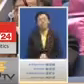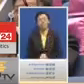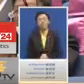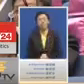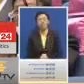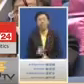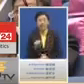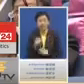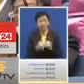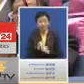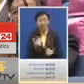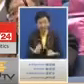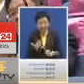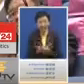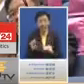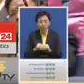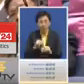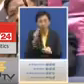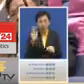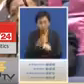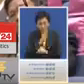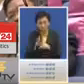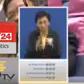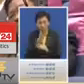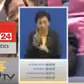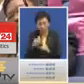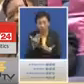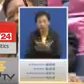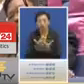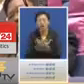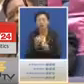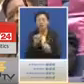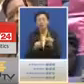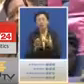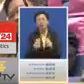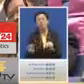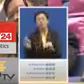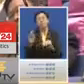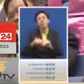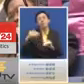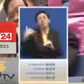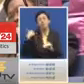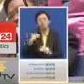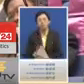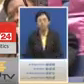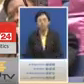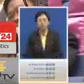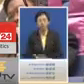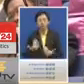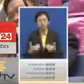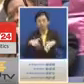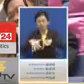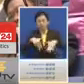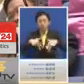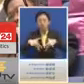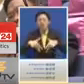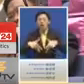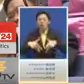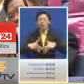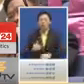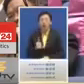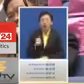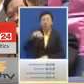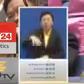นี่ปีนี้จะยกอีกเพราะครบ4ปีแล้วยกแล้วด้วยแล้วเกิดอะไรขึ้นครับวันนี้ชาวบ้านเดินเฉียดสำนักงาน